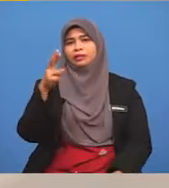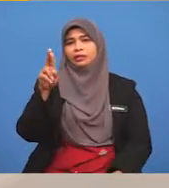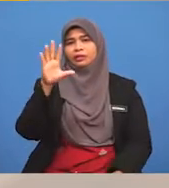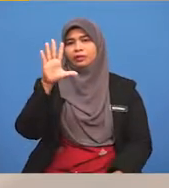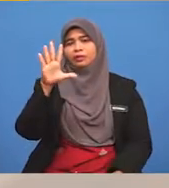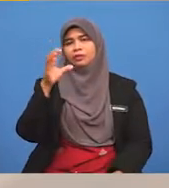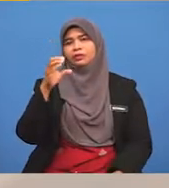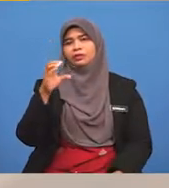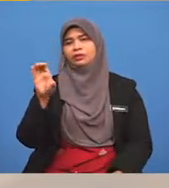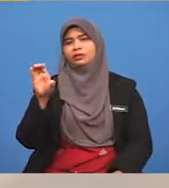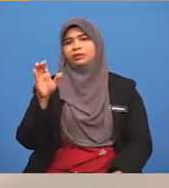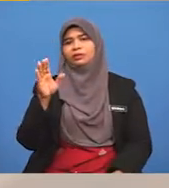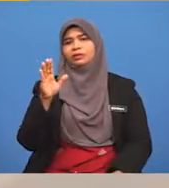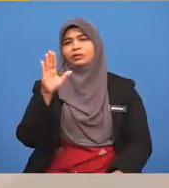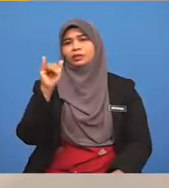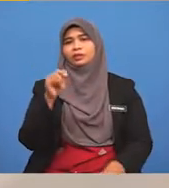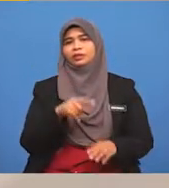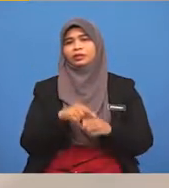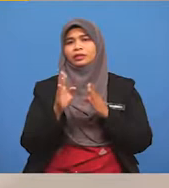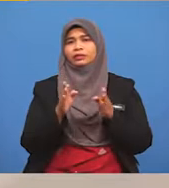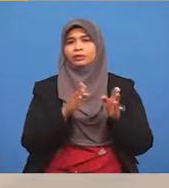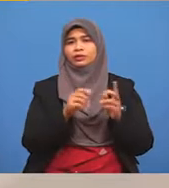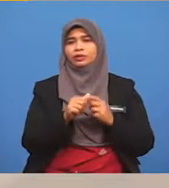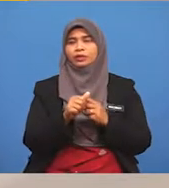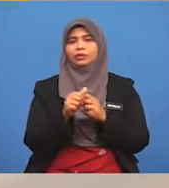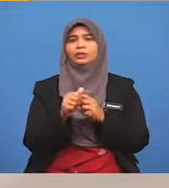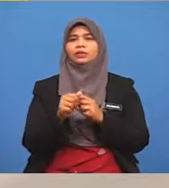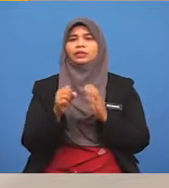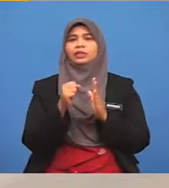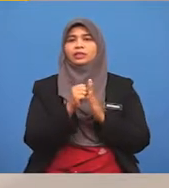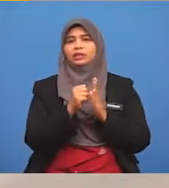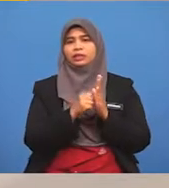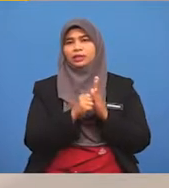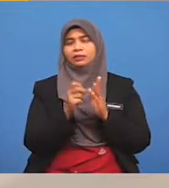1,500 bab yang disusun mengikut sistem kitab fiqah.